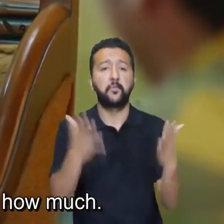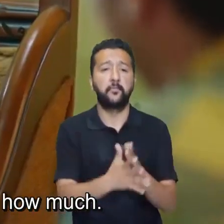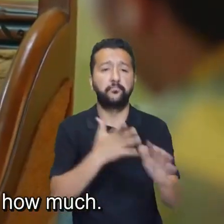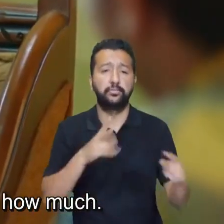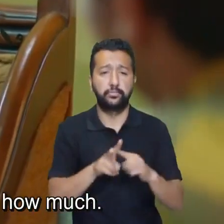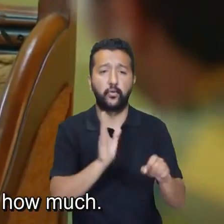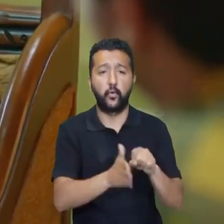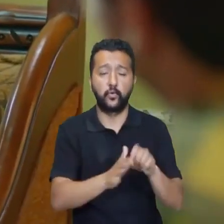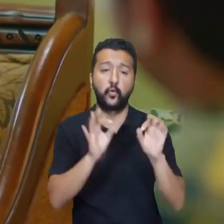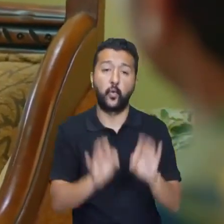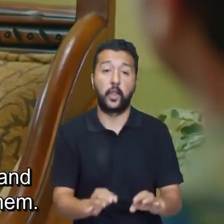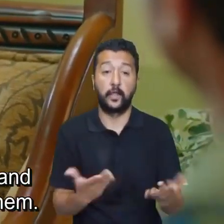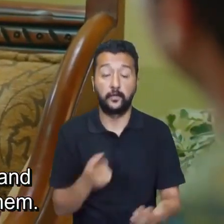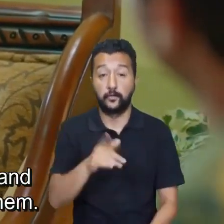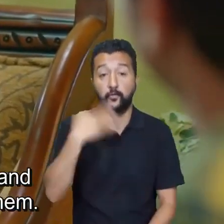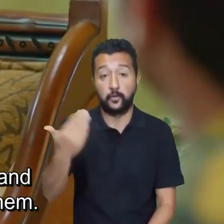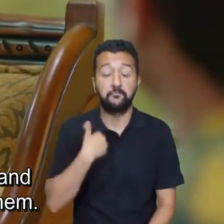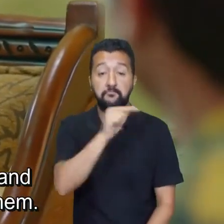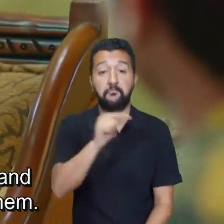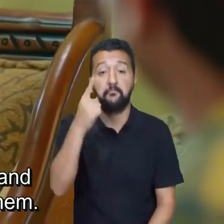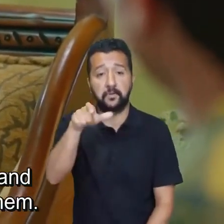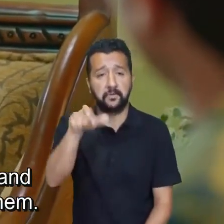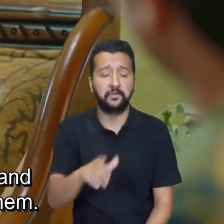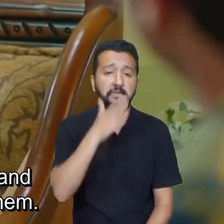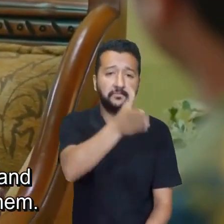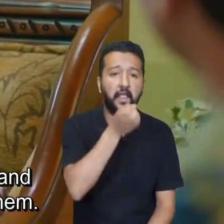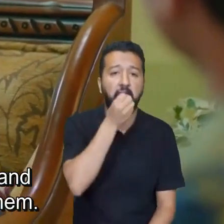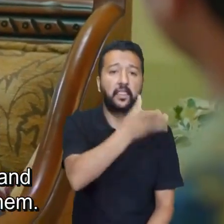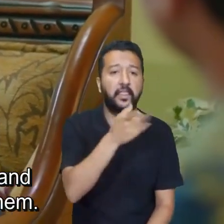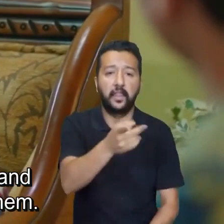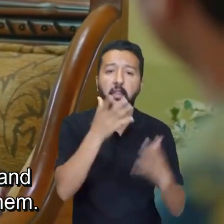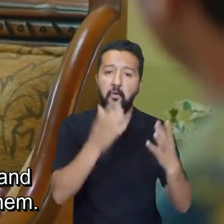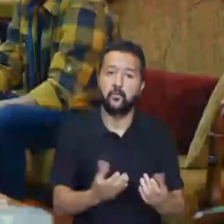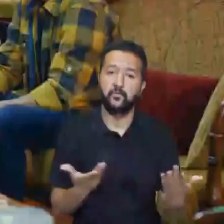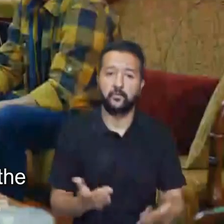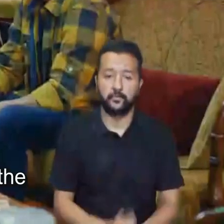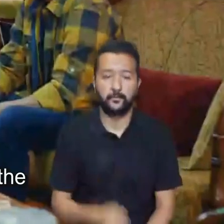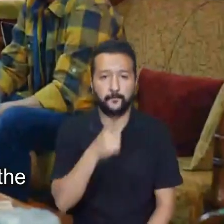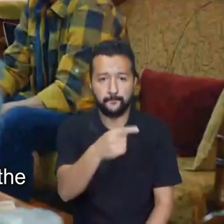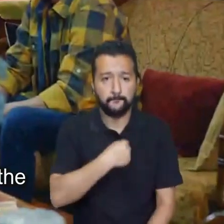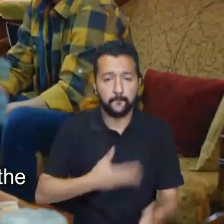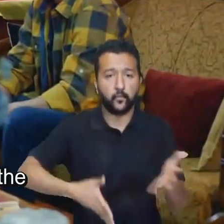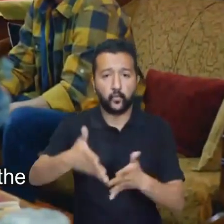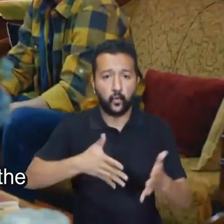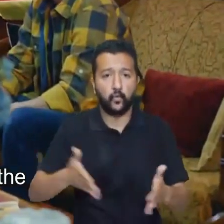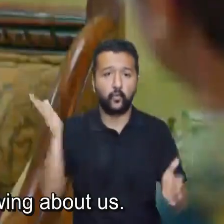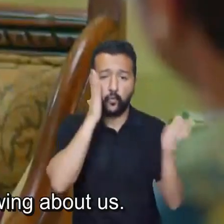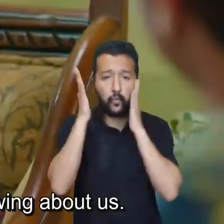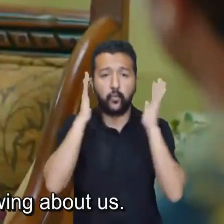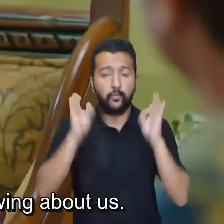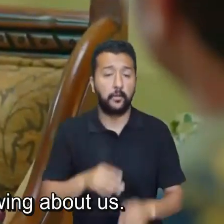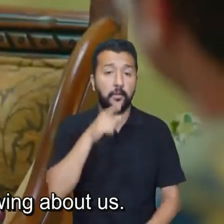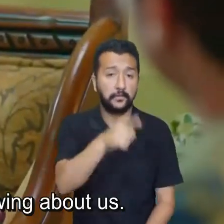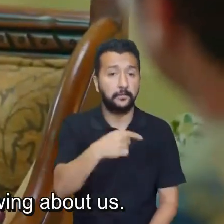kokoreç. O derece ya. Sonra bizimkilerden biri mi ne gitmiş söylemiş bunlara ne olduğunu falan. Ya beni sokak ortasında dövdüler.